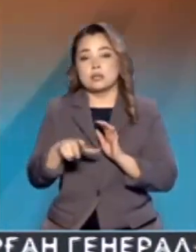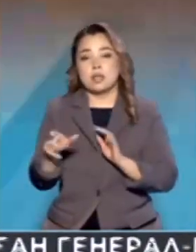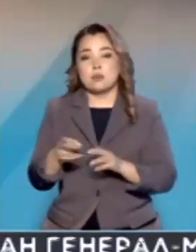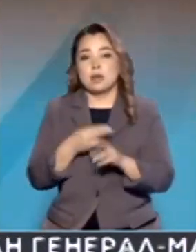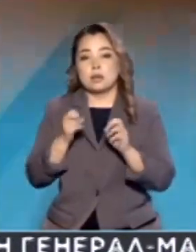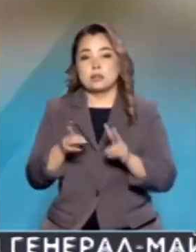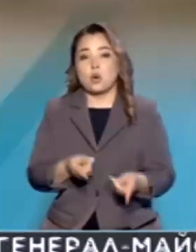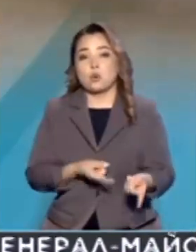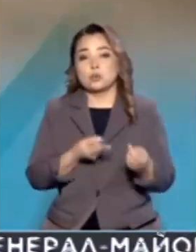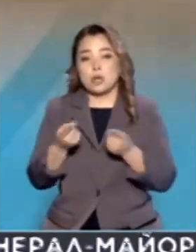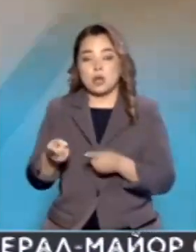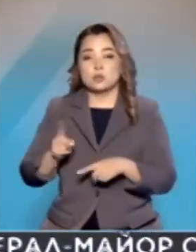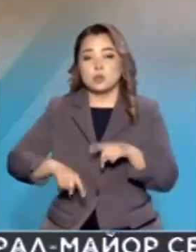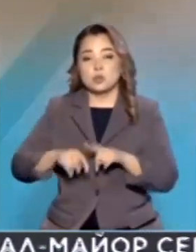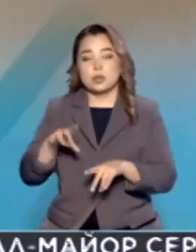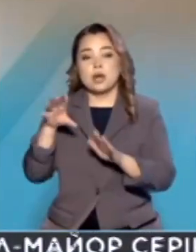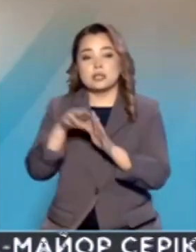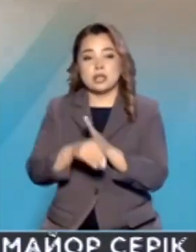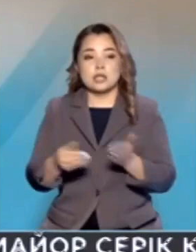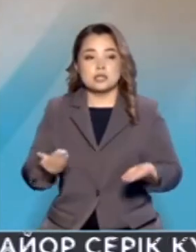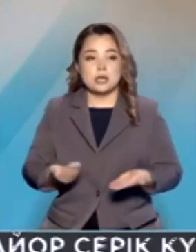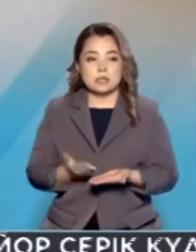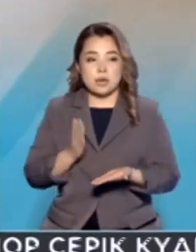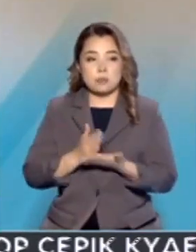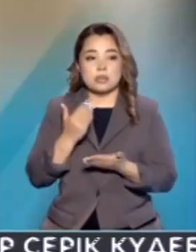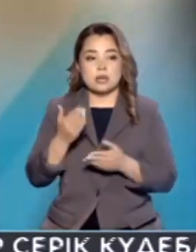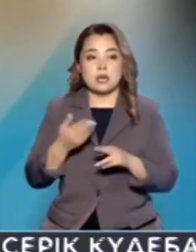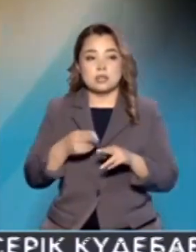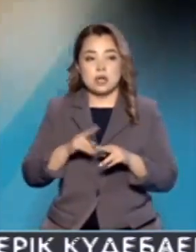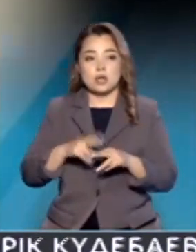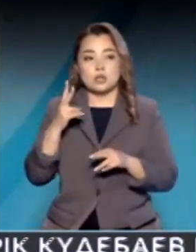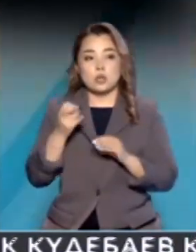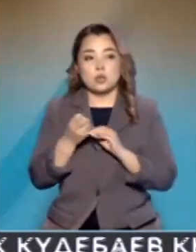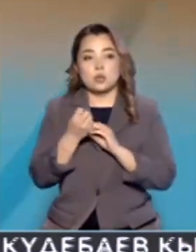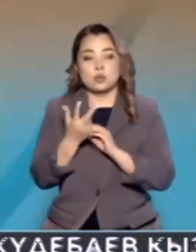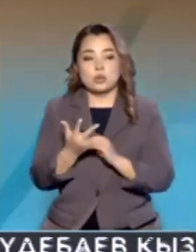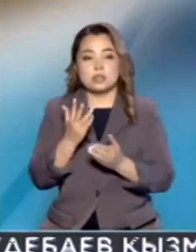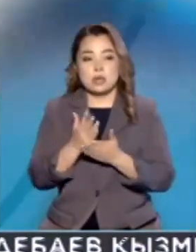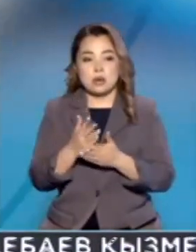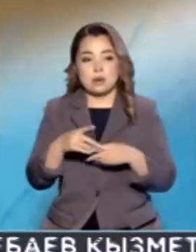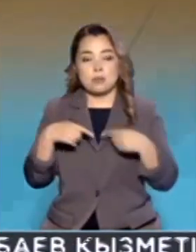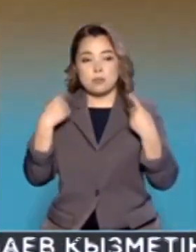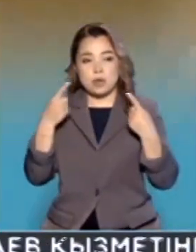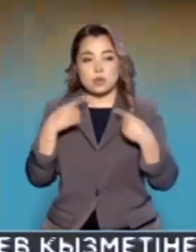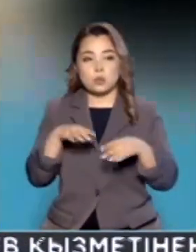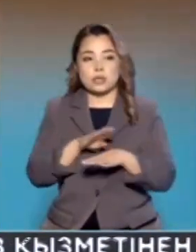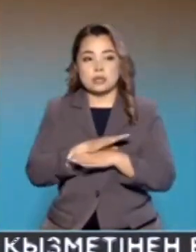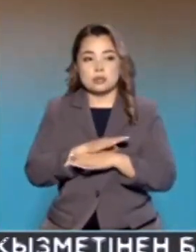эвакуацияланып, барлығы туысқандарының үйлеріне таралды. Сондай-ақ 213 ұсақ мал өлген.